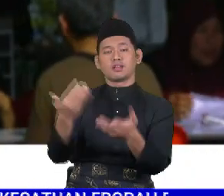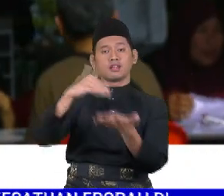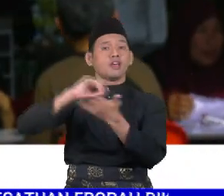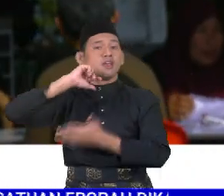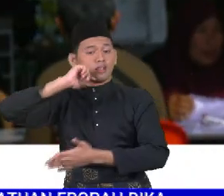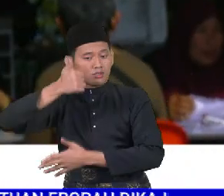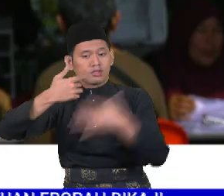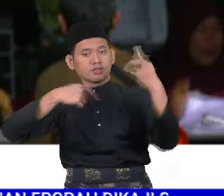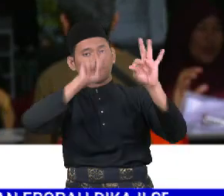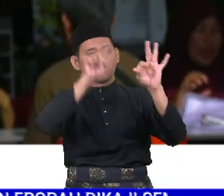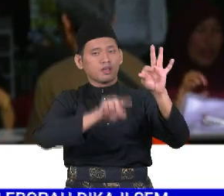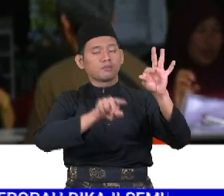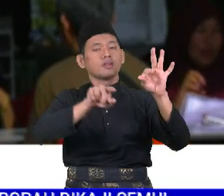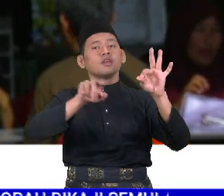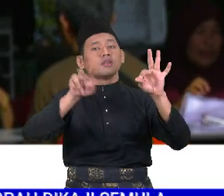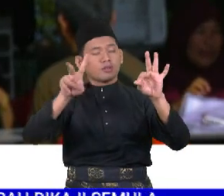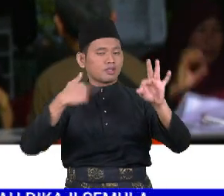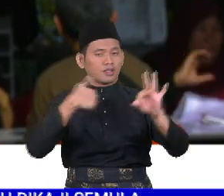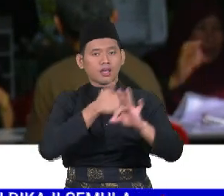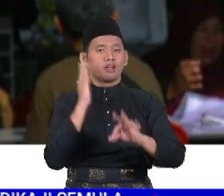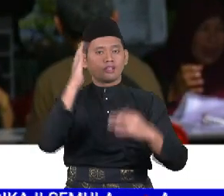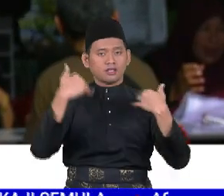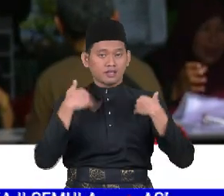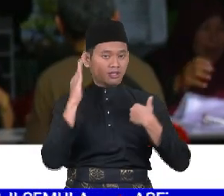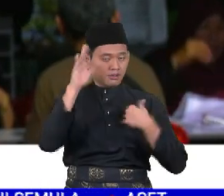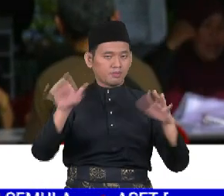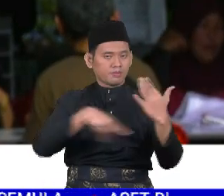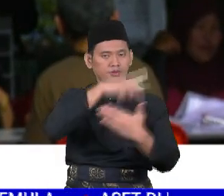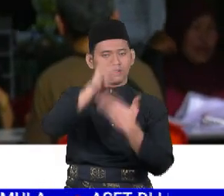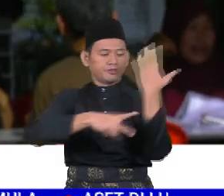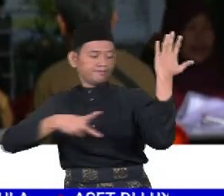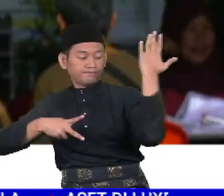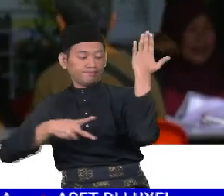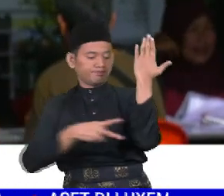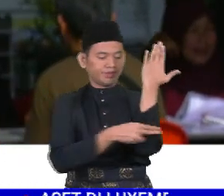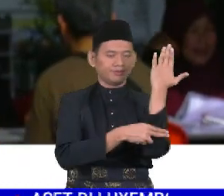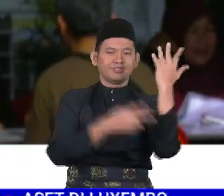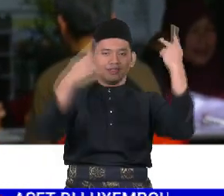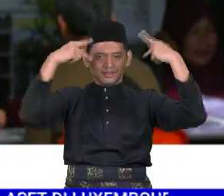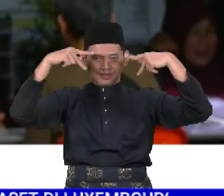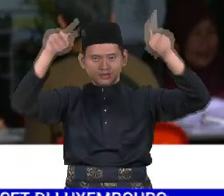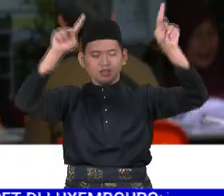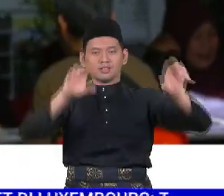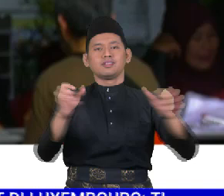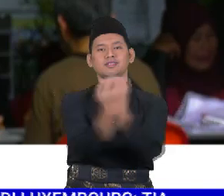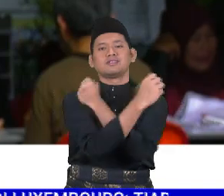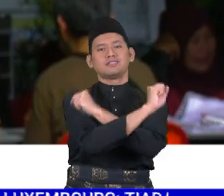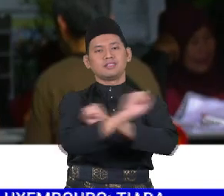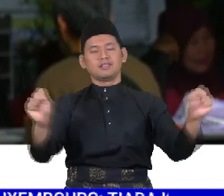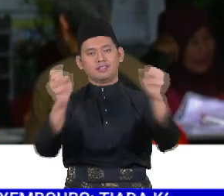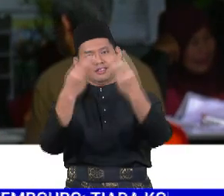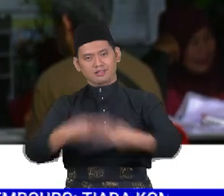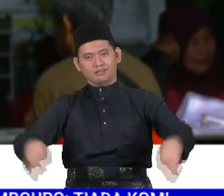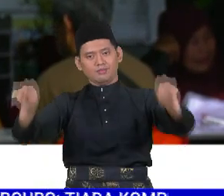hari bulan, hari Ahad, insyaAllah di sebelah pagi kita ada program khatan perdana yang disediakan di